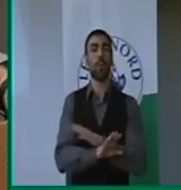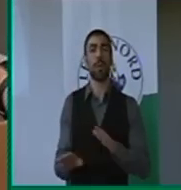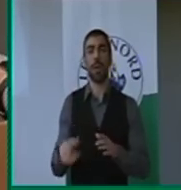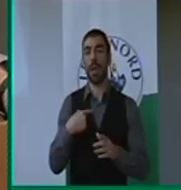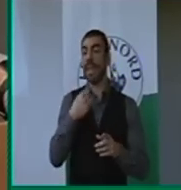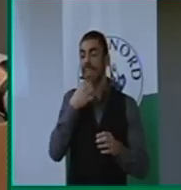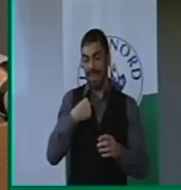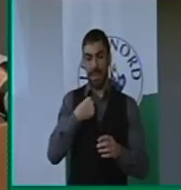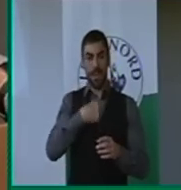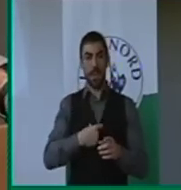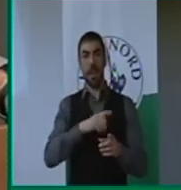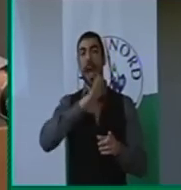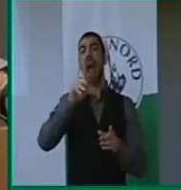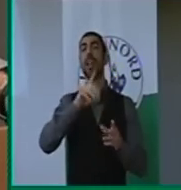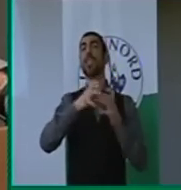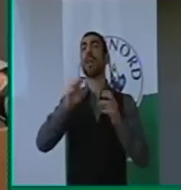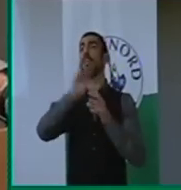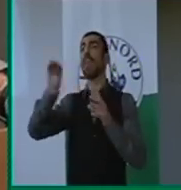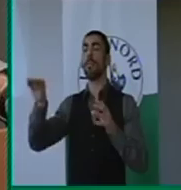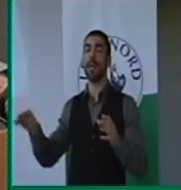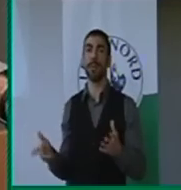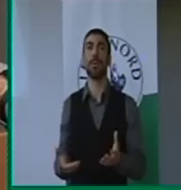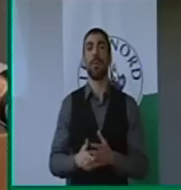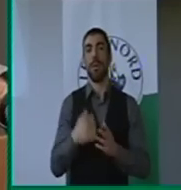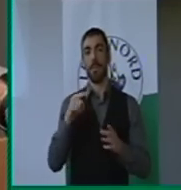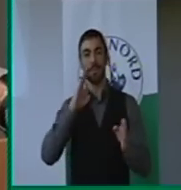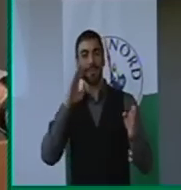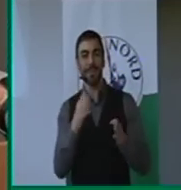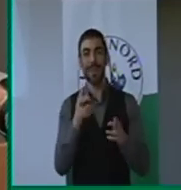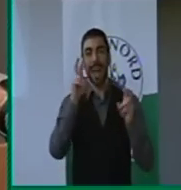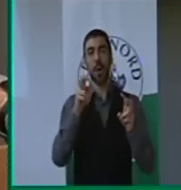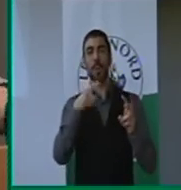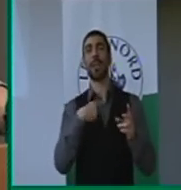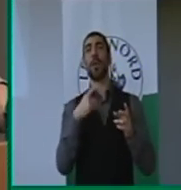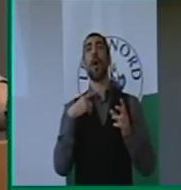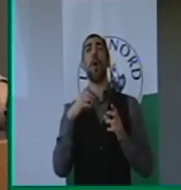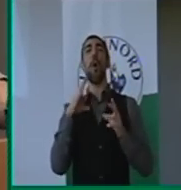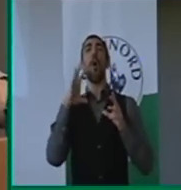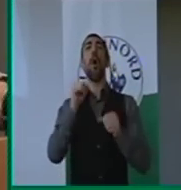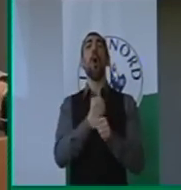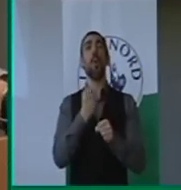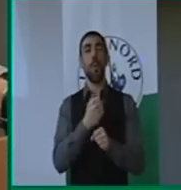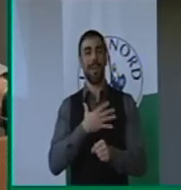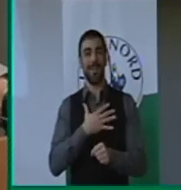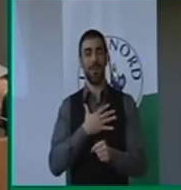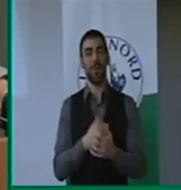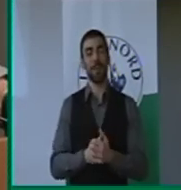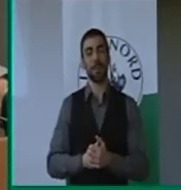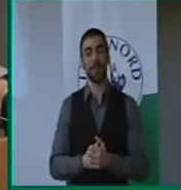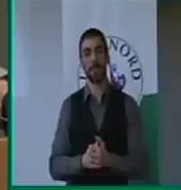altri stabilimenti Giusto per essere in tema dell'occupazione Noi viviamo questo problema e proprio